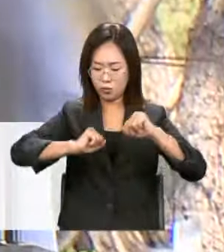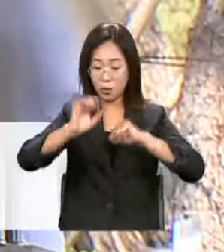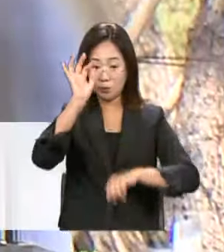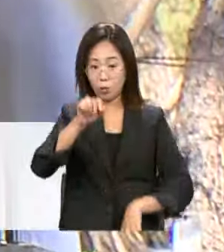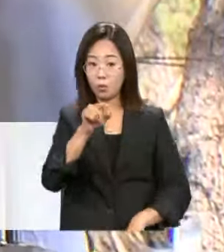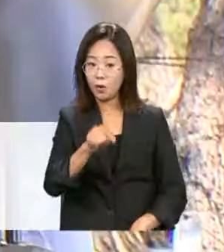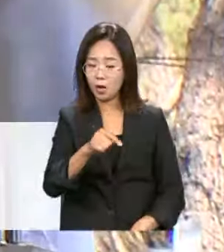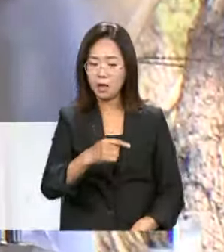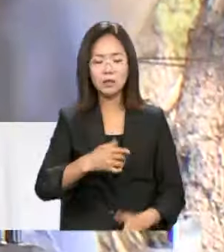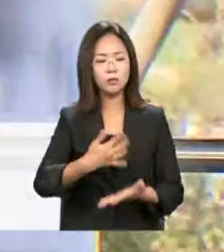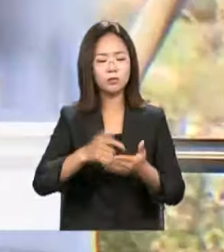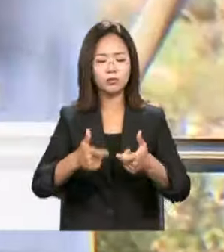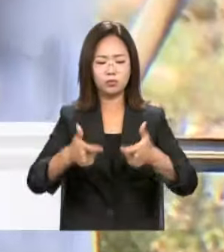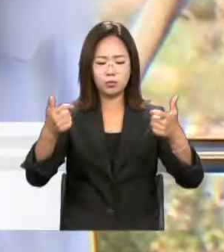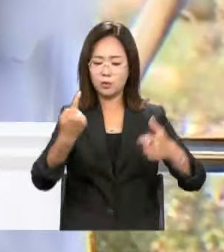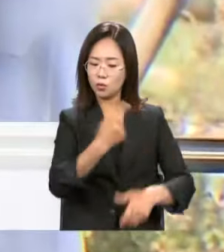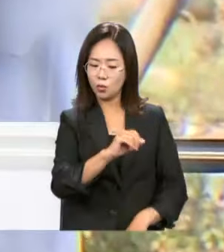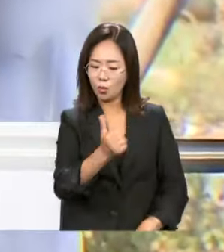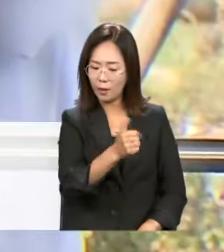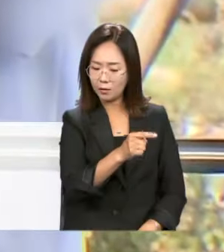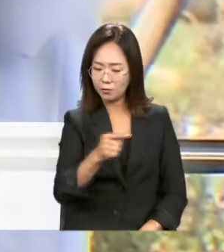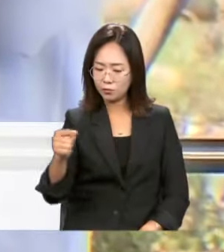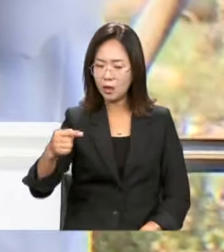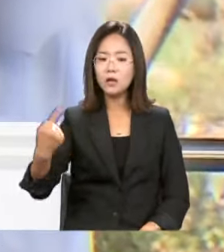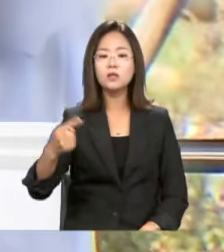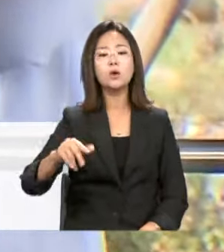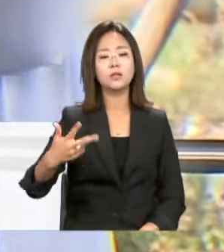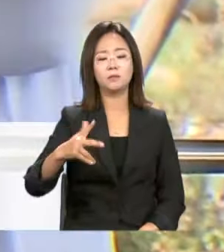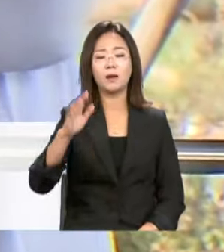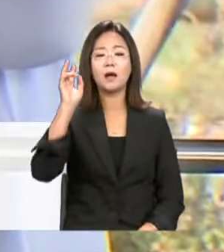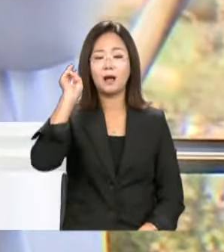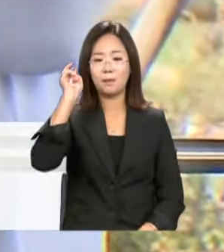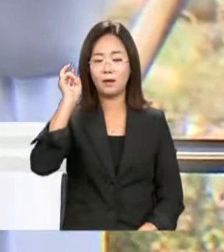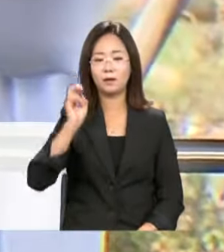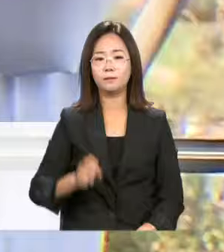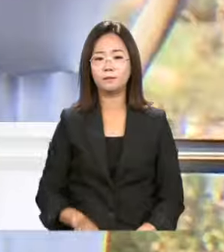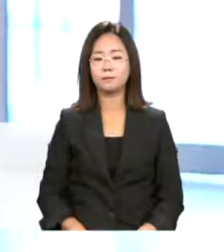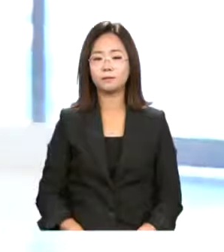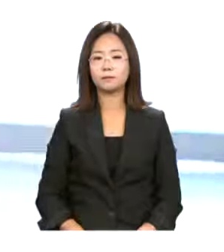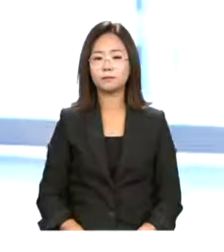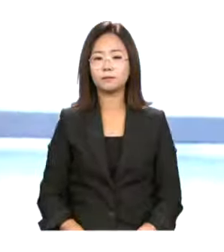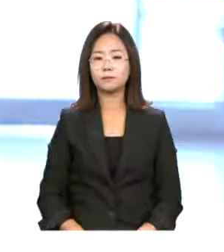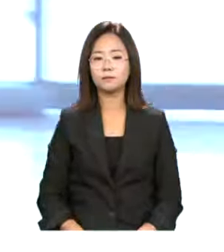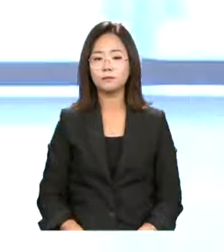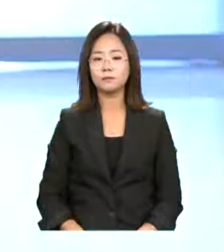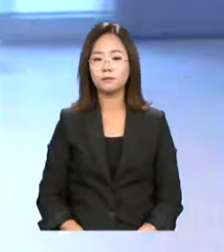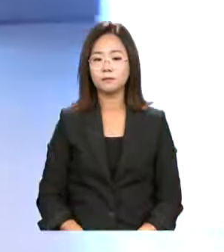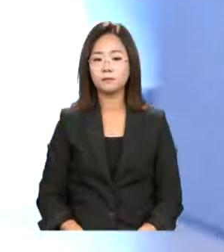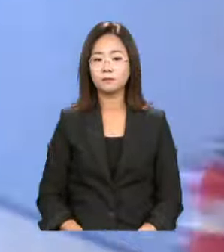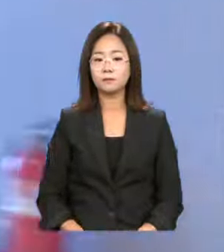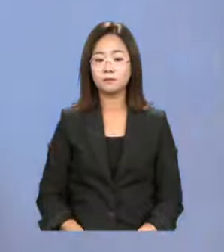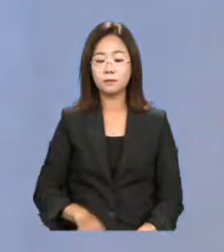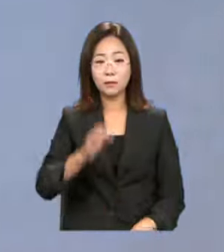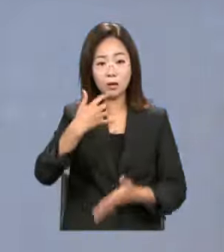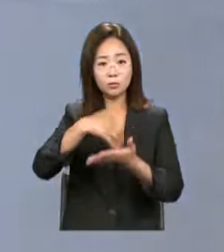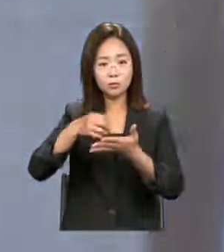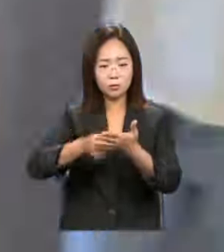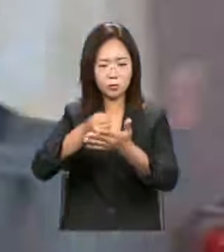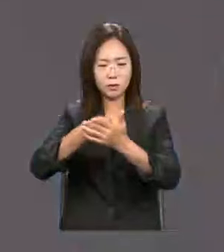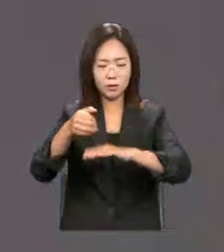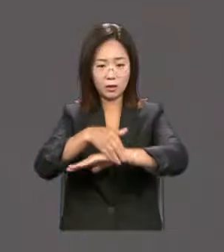방인데지으로 증원 규모는 15명에서 1700명 수준이 될 전망입니다 조만간 수치가 확정될